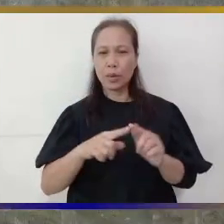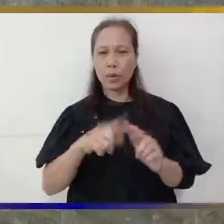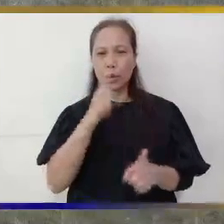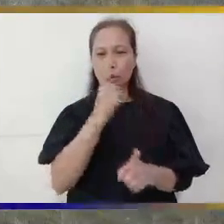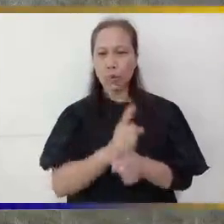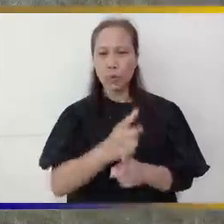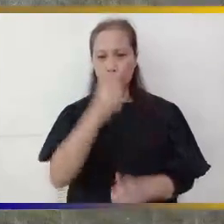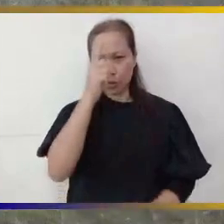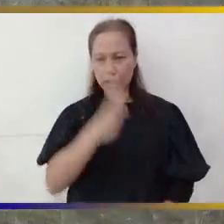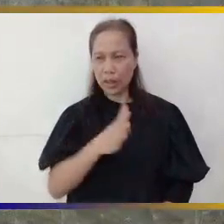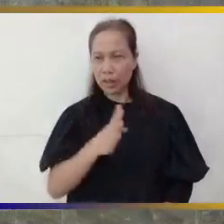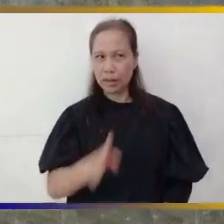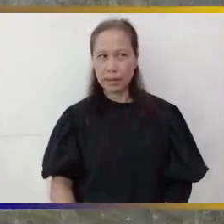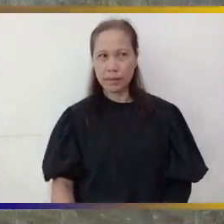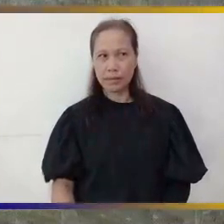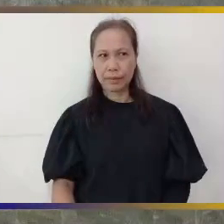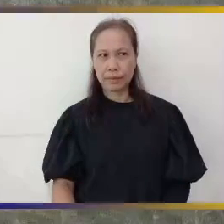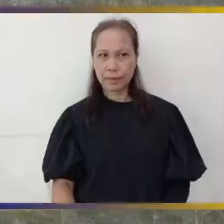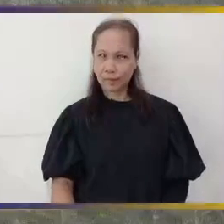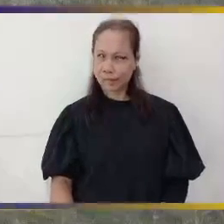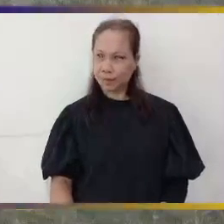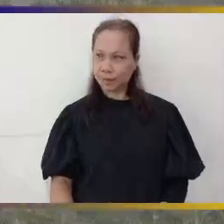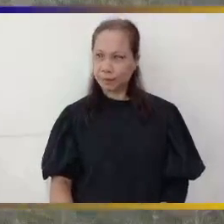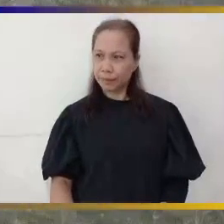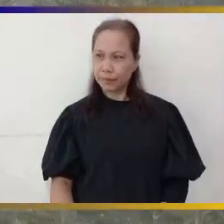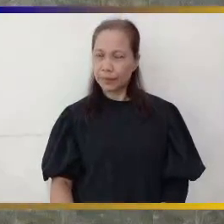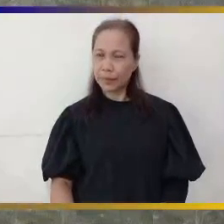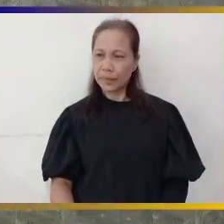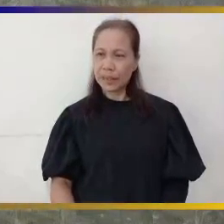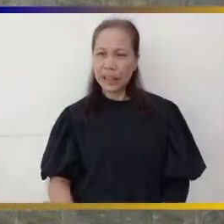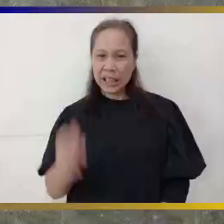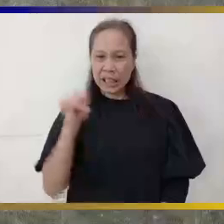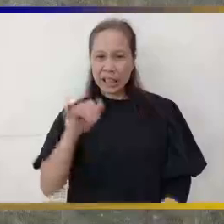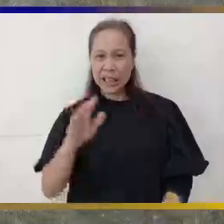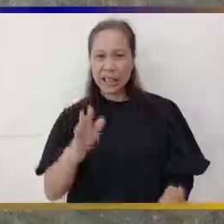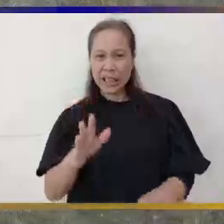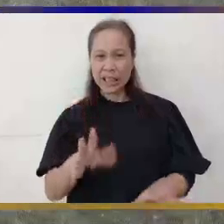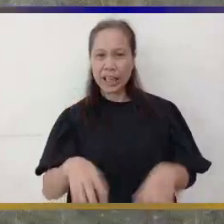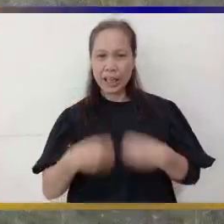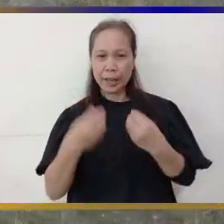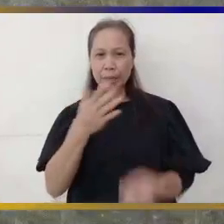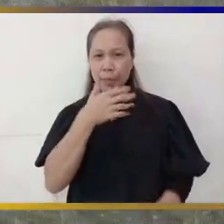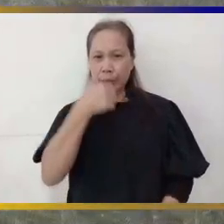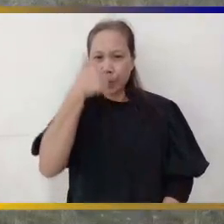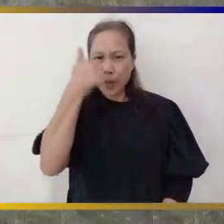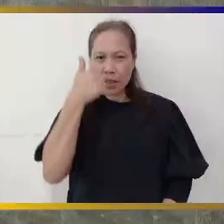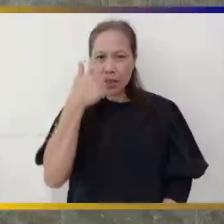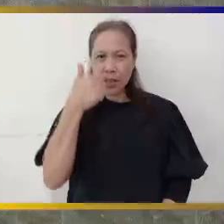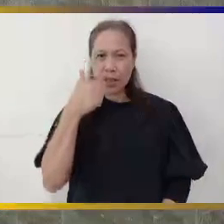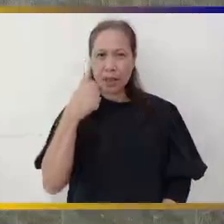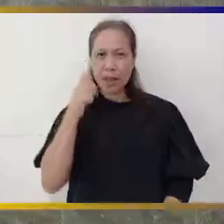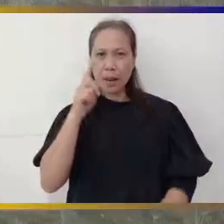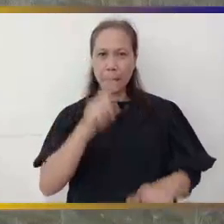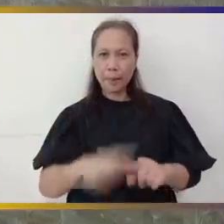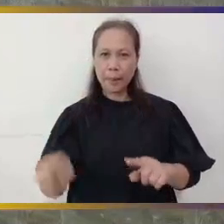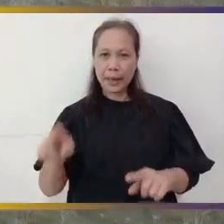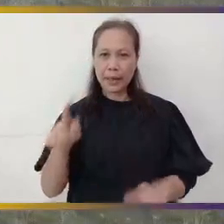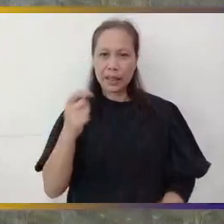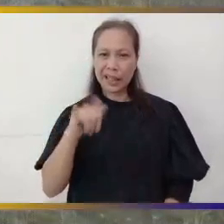Diyos They're not giving the first best but they are now giving the last